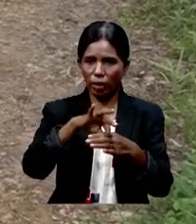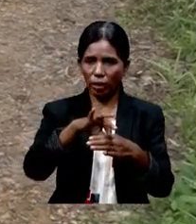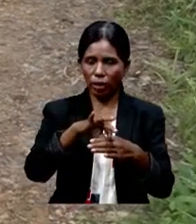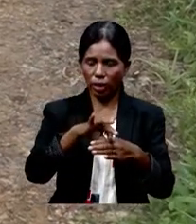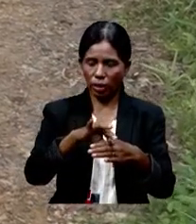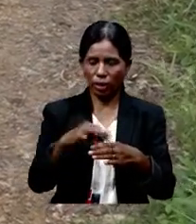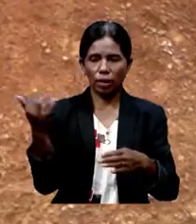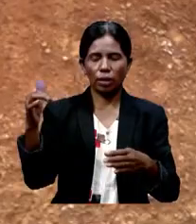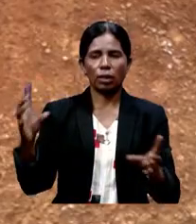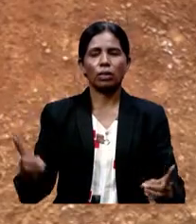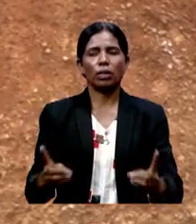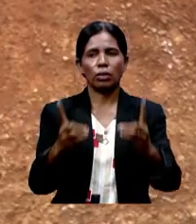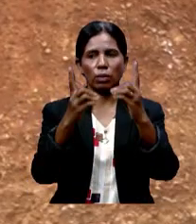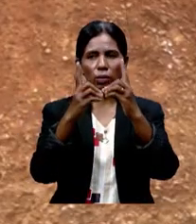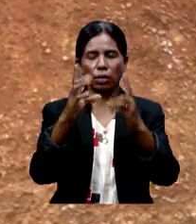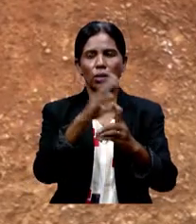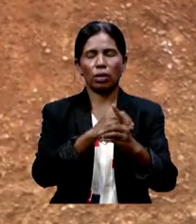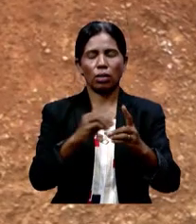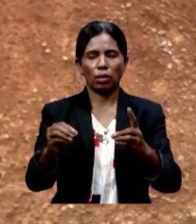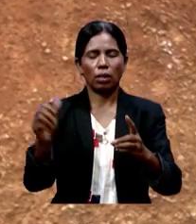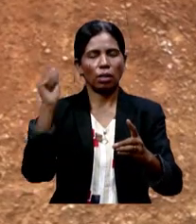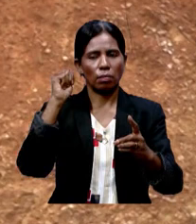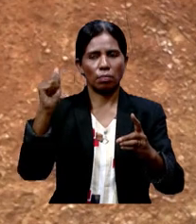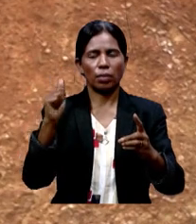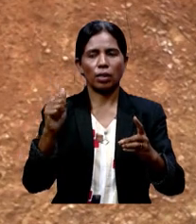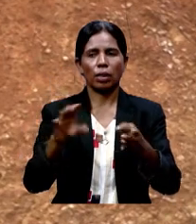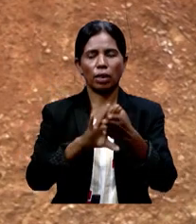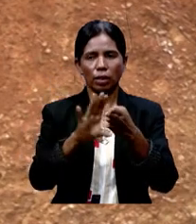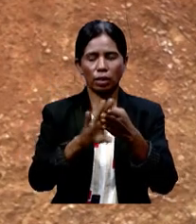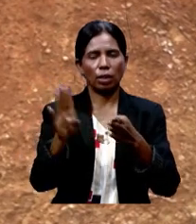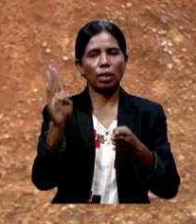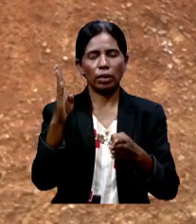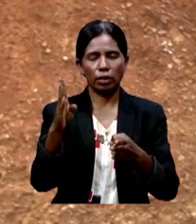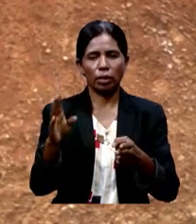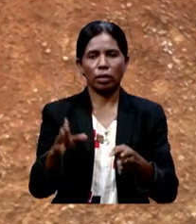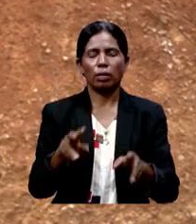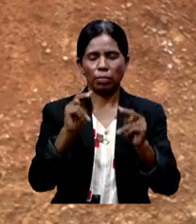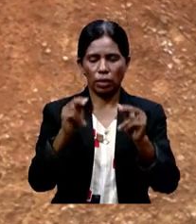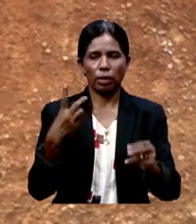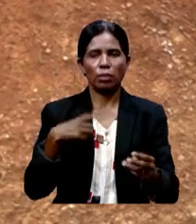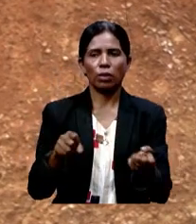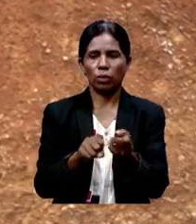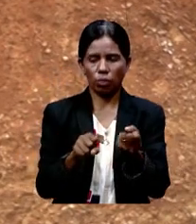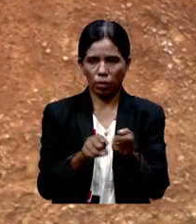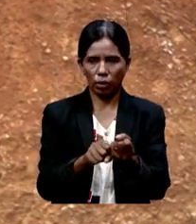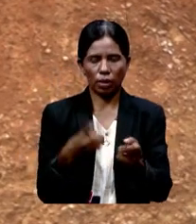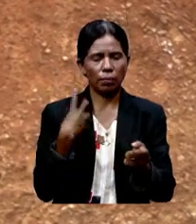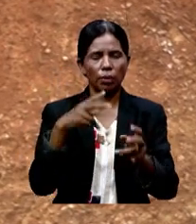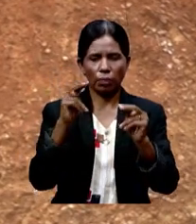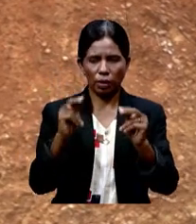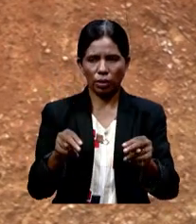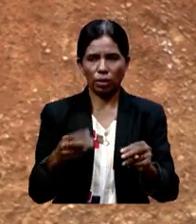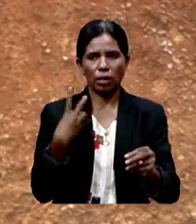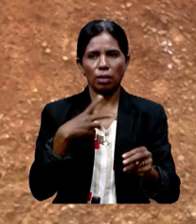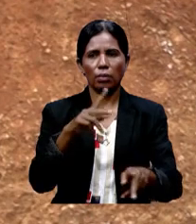Batu kira mak kita hasil malu ya kampanye elektoral naik unsur persija amin yang apoyo apoyo ini persija